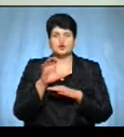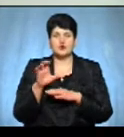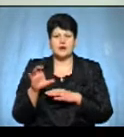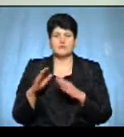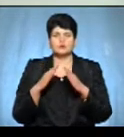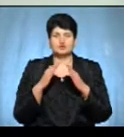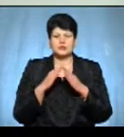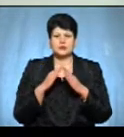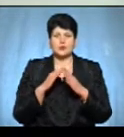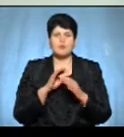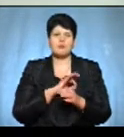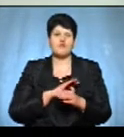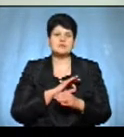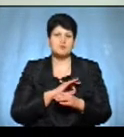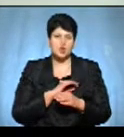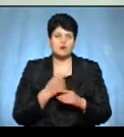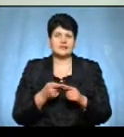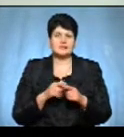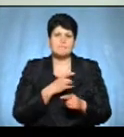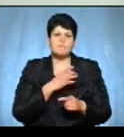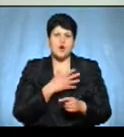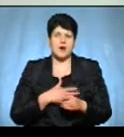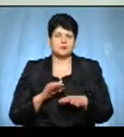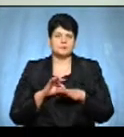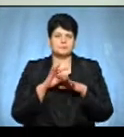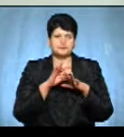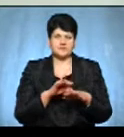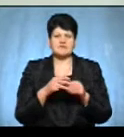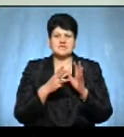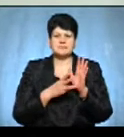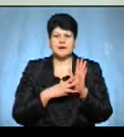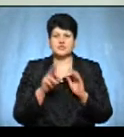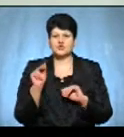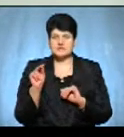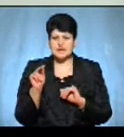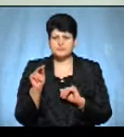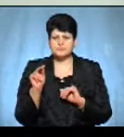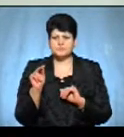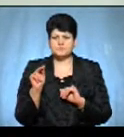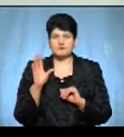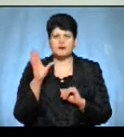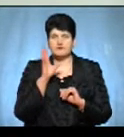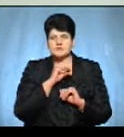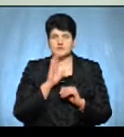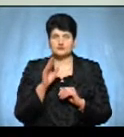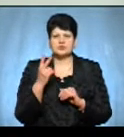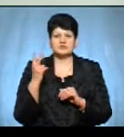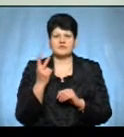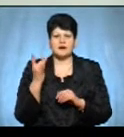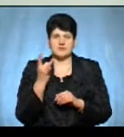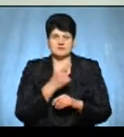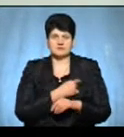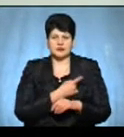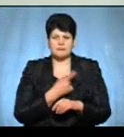профспілок, де мене завели поранено. Буквально в той день, 18 числа, встиг побувати двічі в